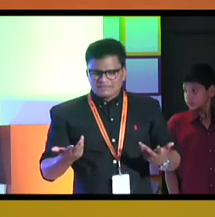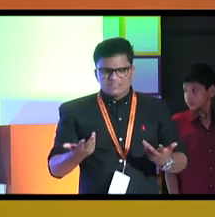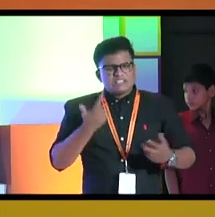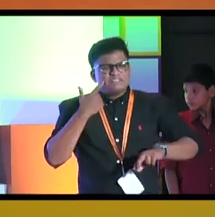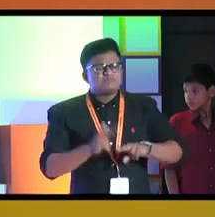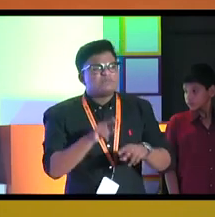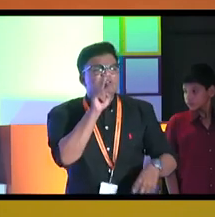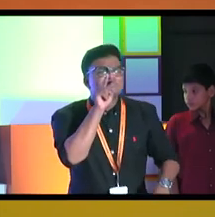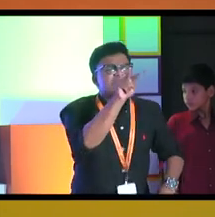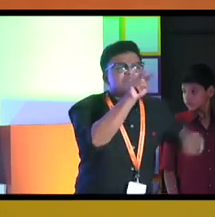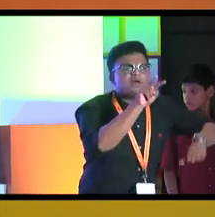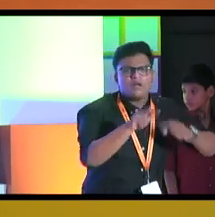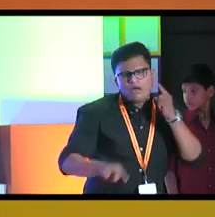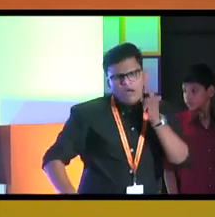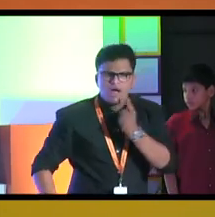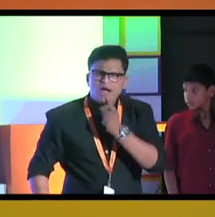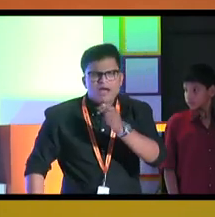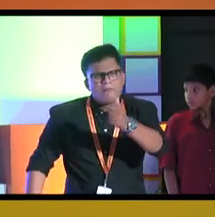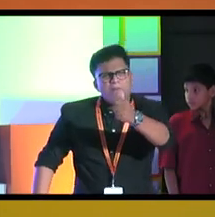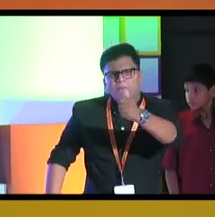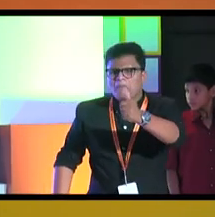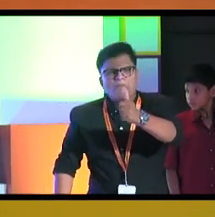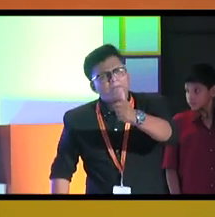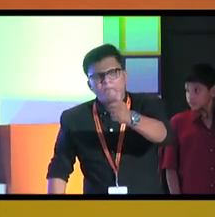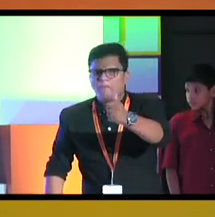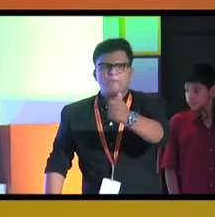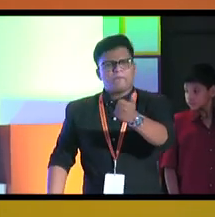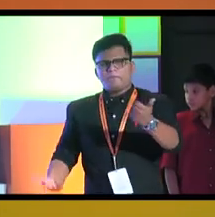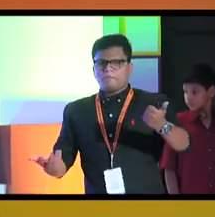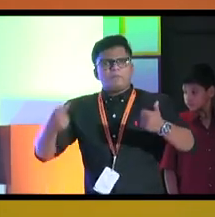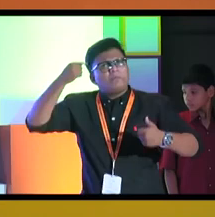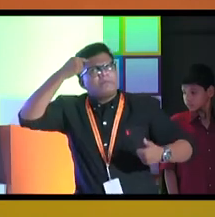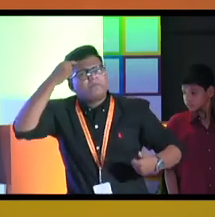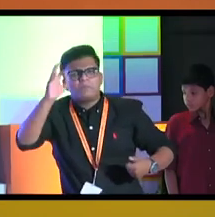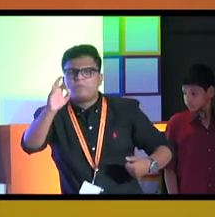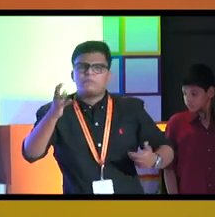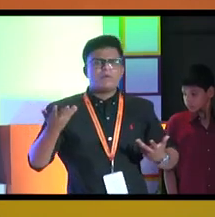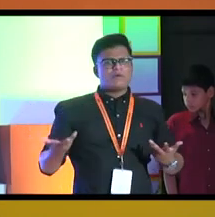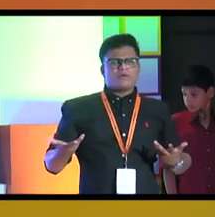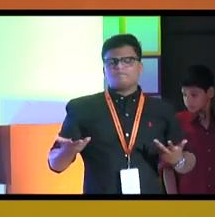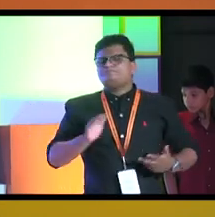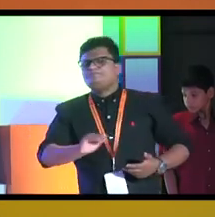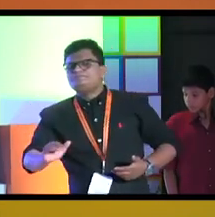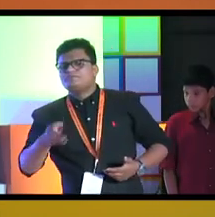ताकत नहीं दी है तो सुनने और सूंघने की ताकत बहुत ज़्यादा दी है, याददाश्त बहुत अच्छी दी है, और बच्चों से पूछा